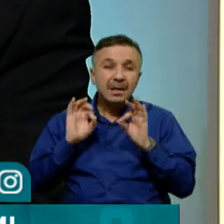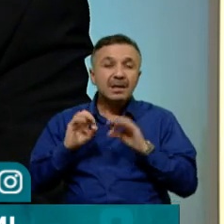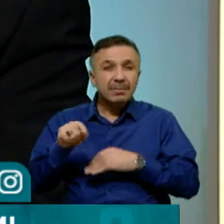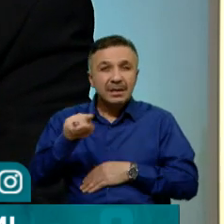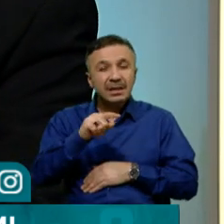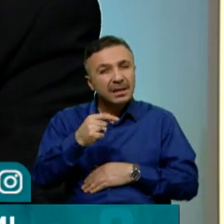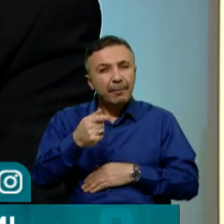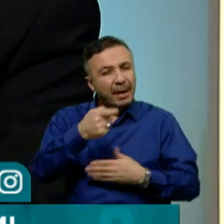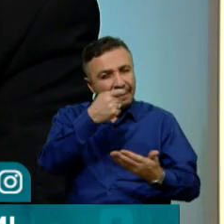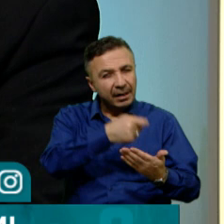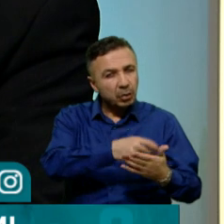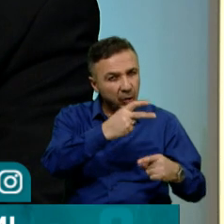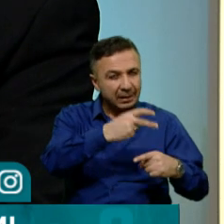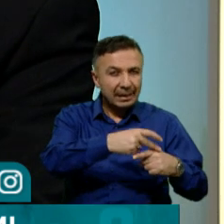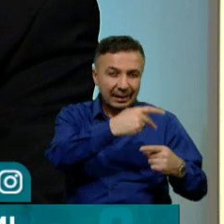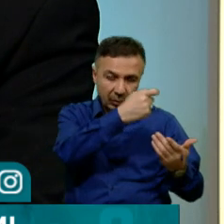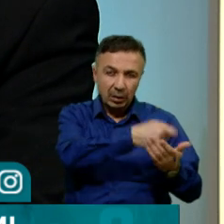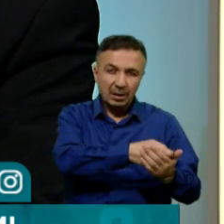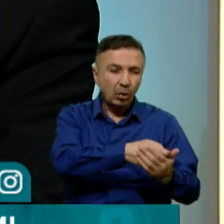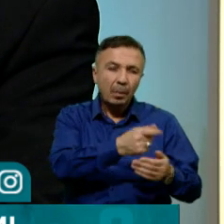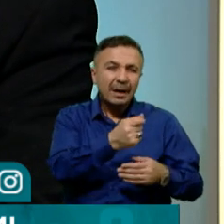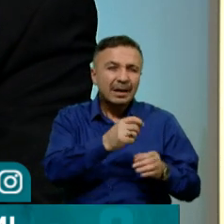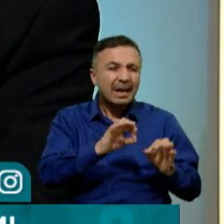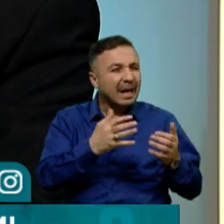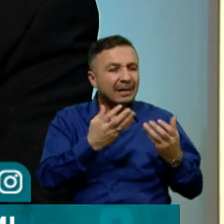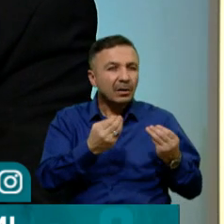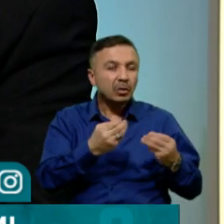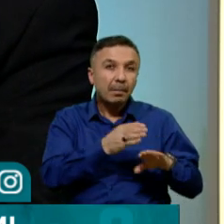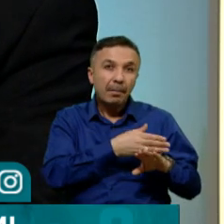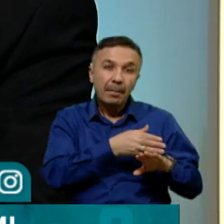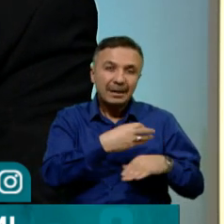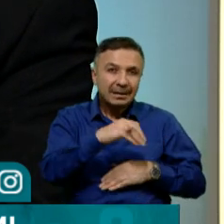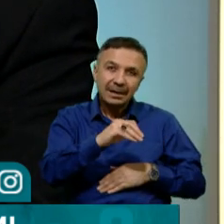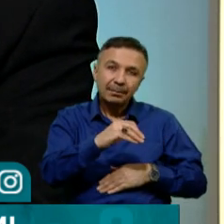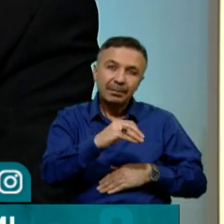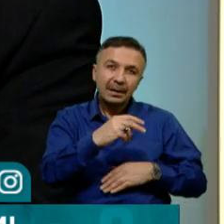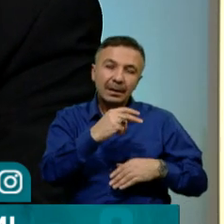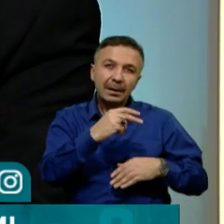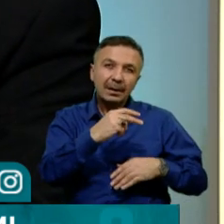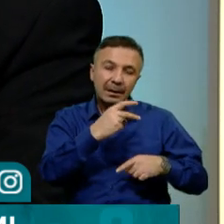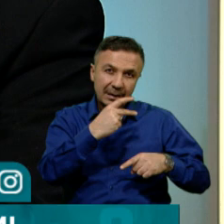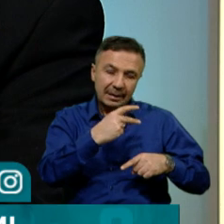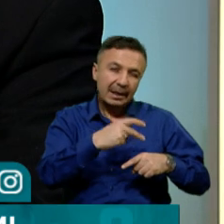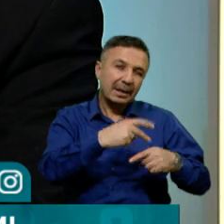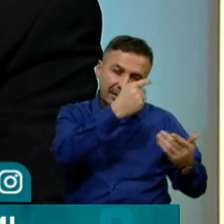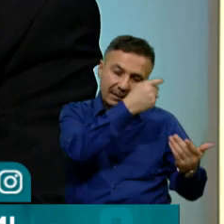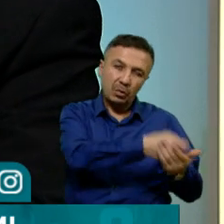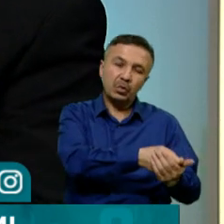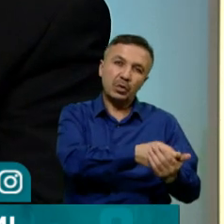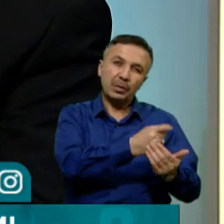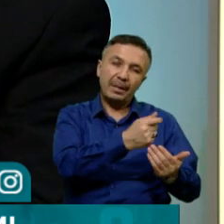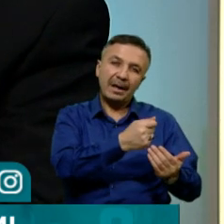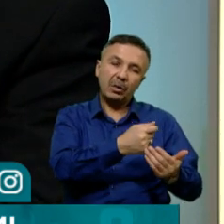para veriyorsunuz değil mi zekat o parayı nasıl veriyorsunuz malı satıp veriyorsunuz malınızı satıyorsunuz